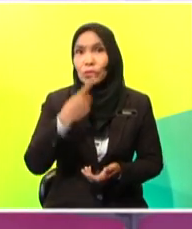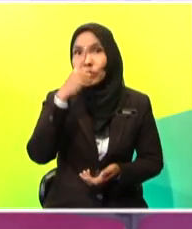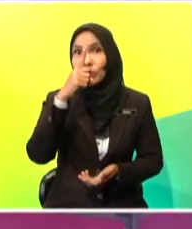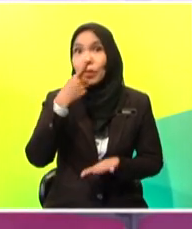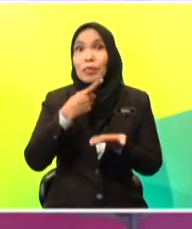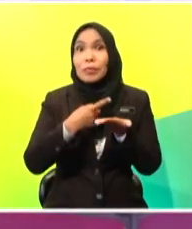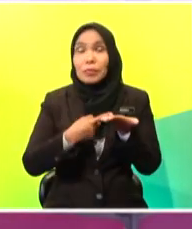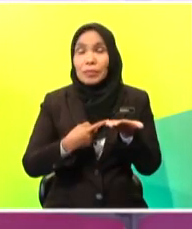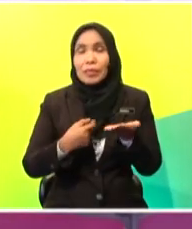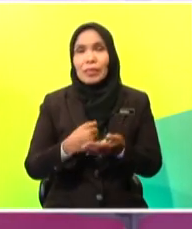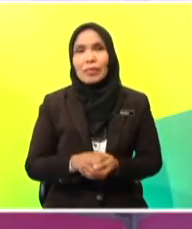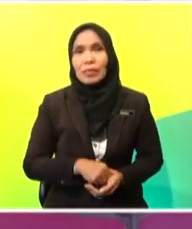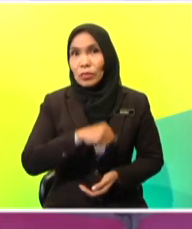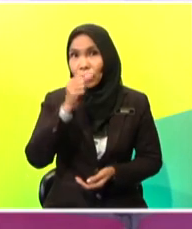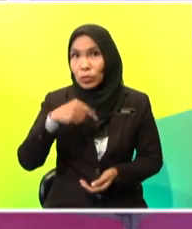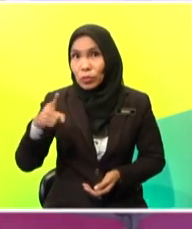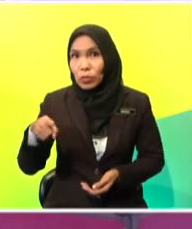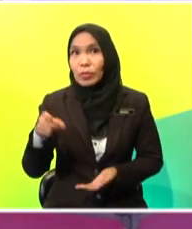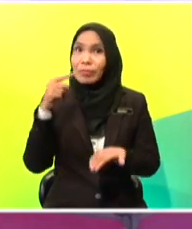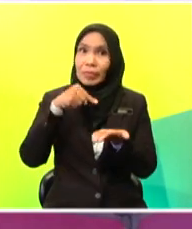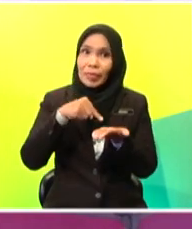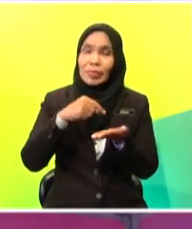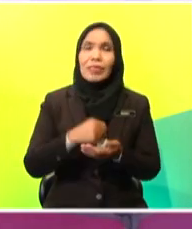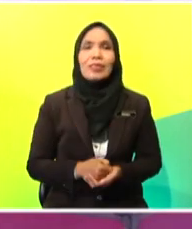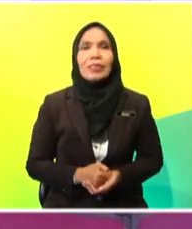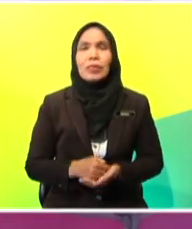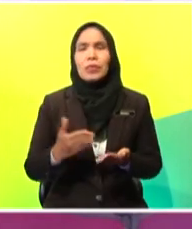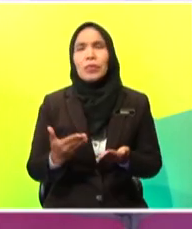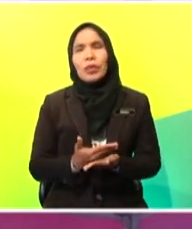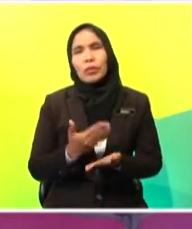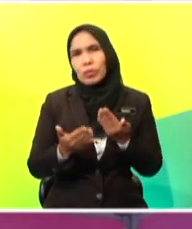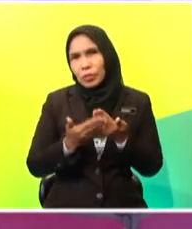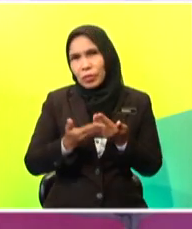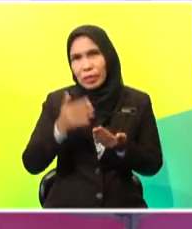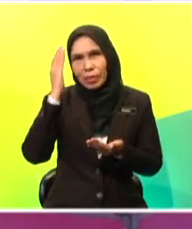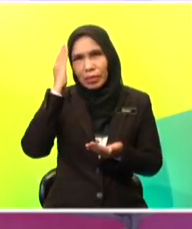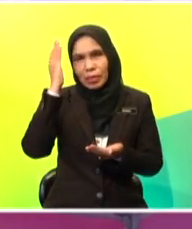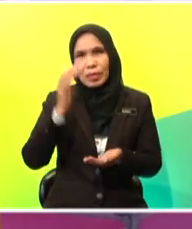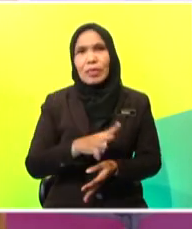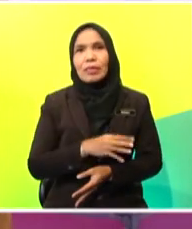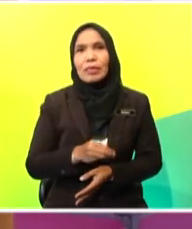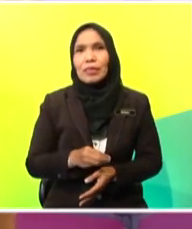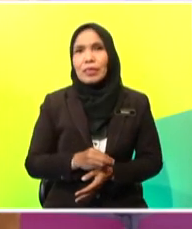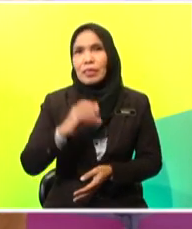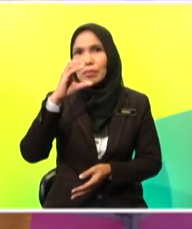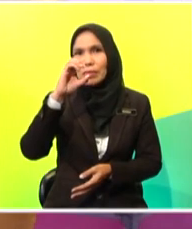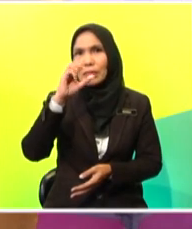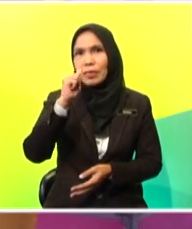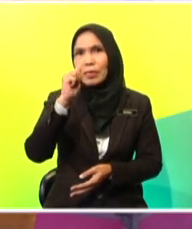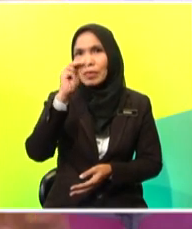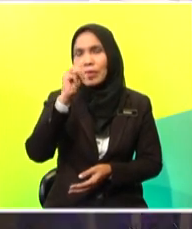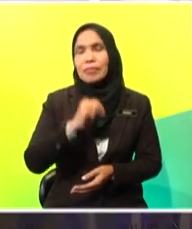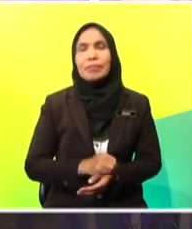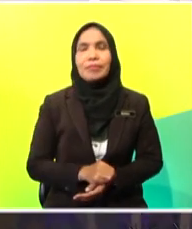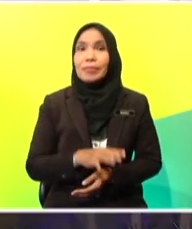enable mindah kitchen mudah ingat dan dalam masih sama kita boleh mengecam dan kenal huruf